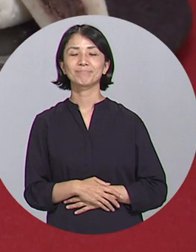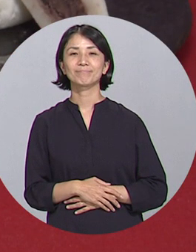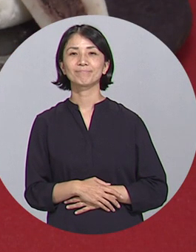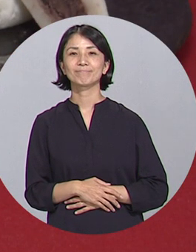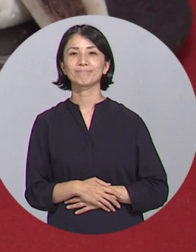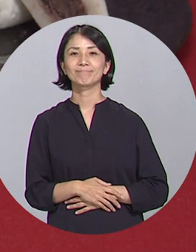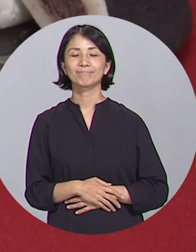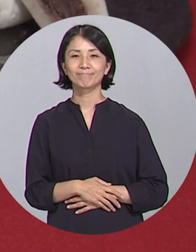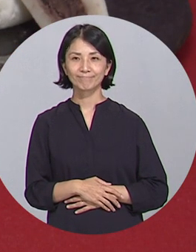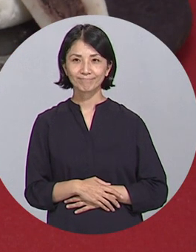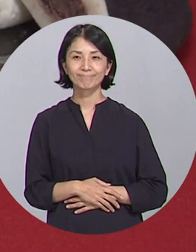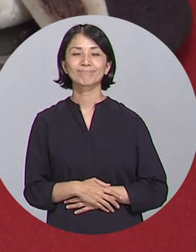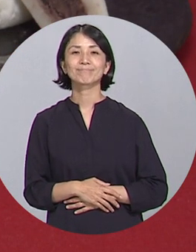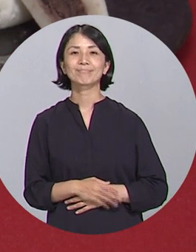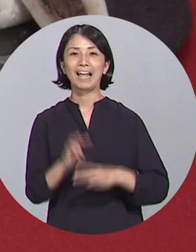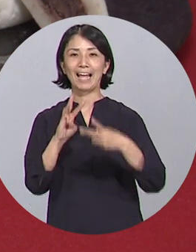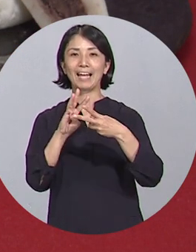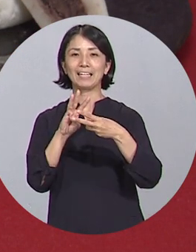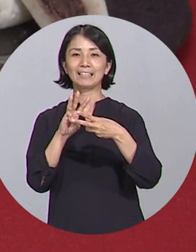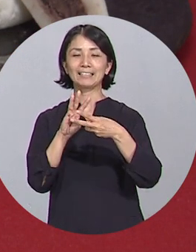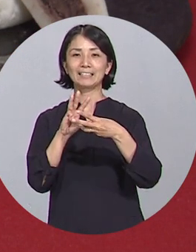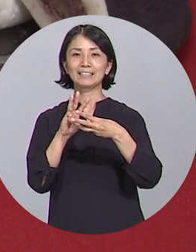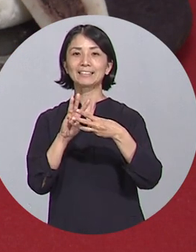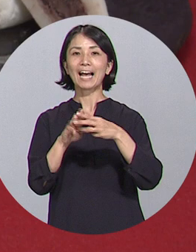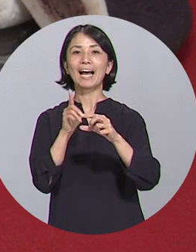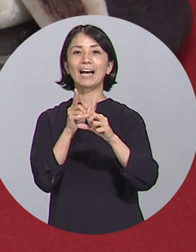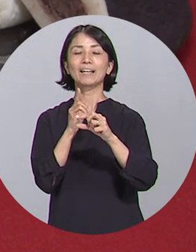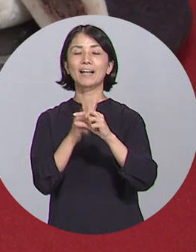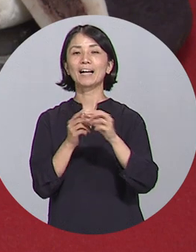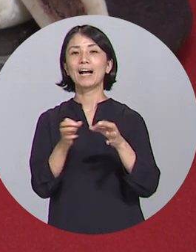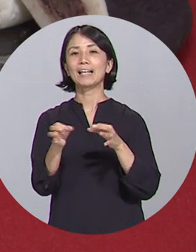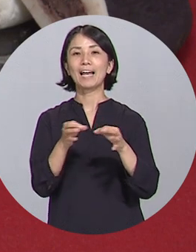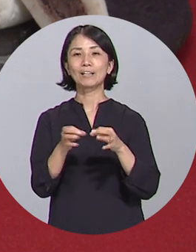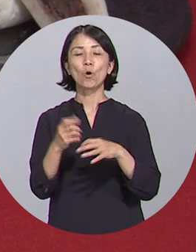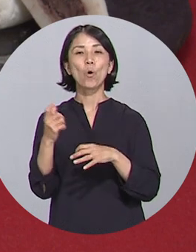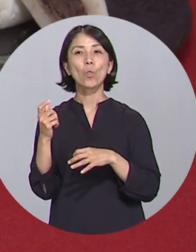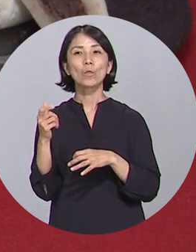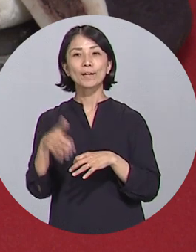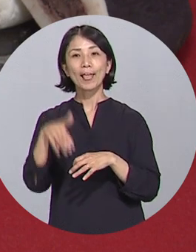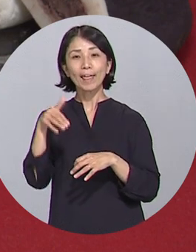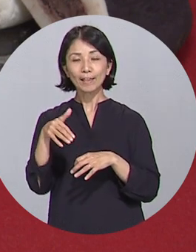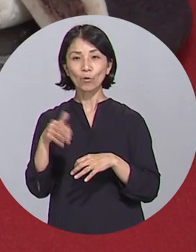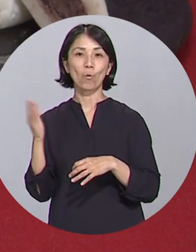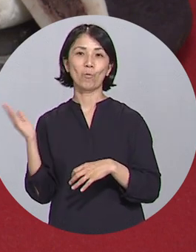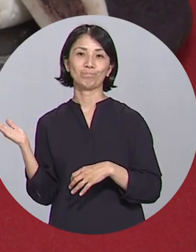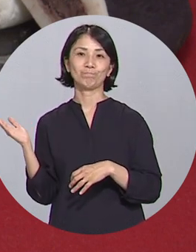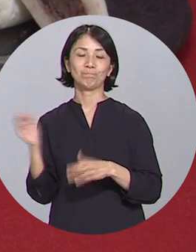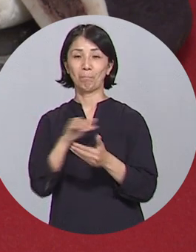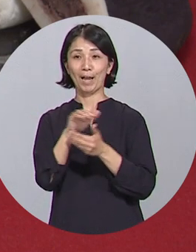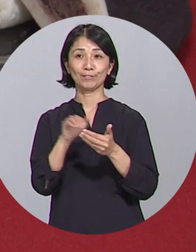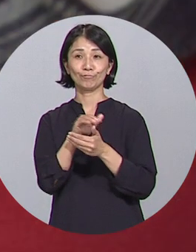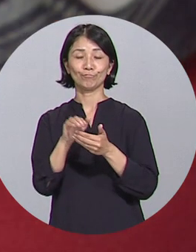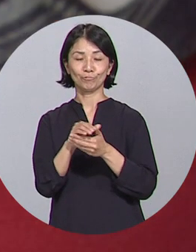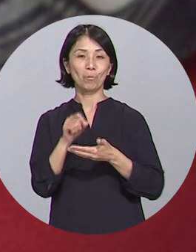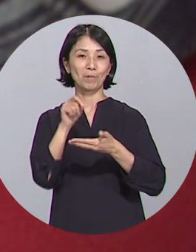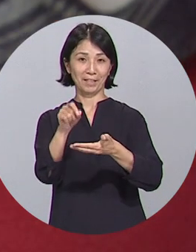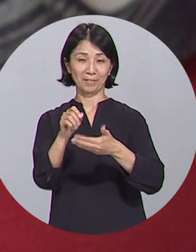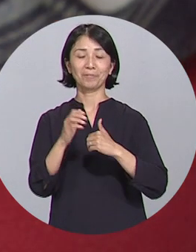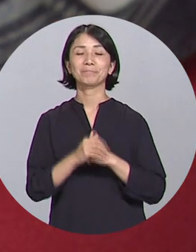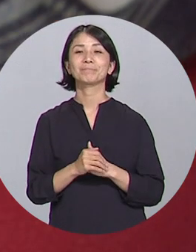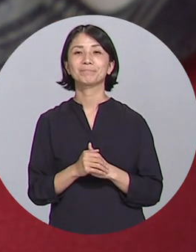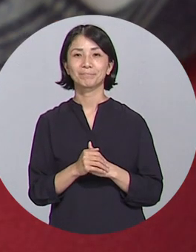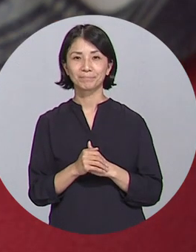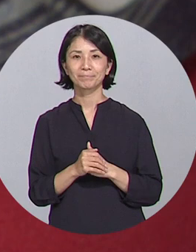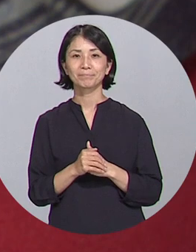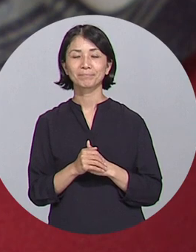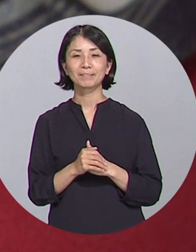今回僕が取材させていただいた田中屋菓子店の冷凍塩あんびん6個入り、3人の方にプレゼントします。はがきに必要事